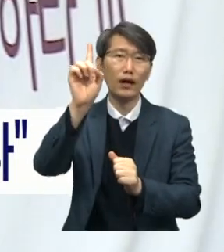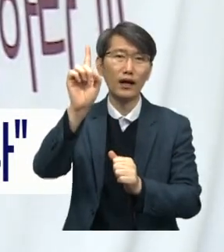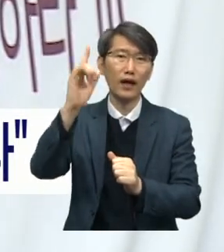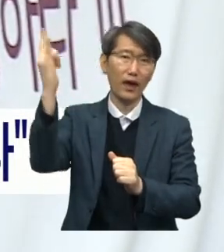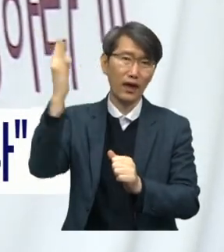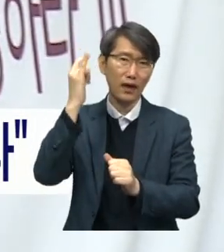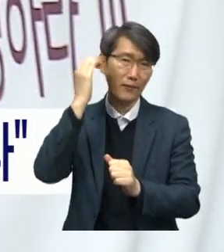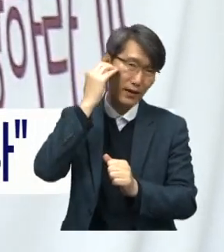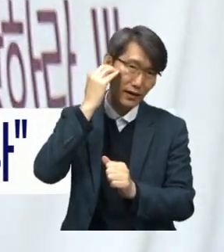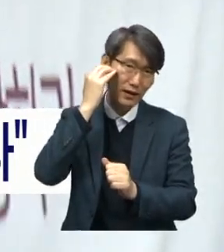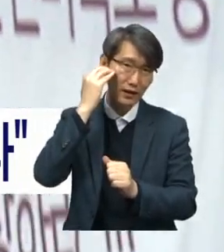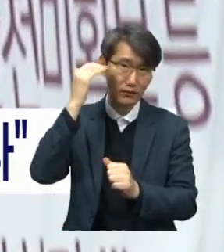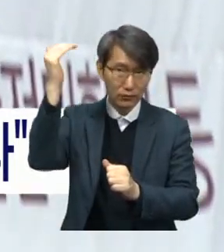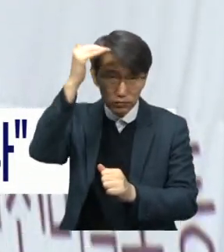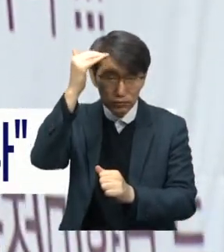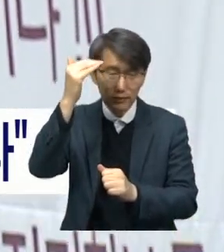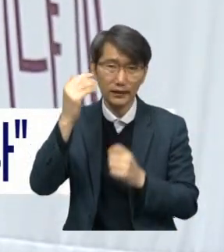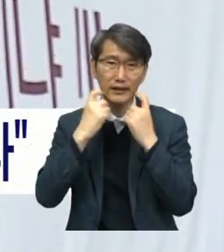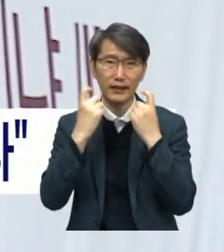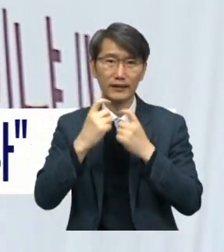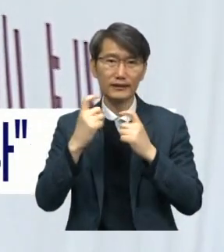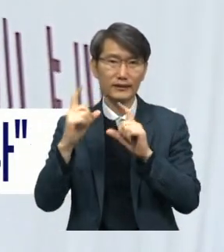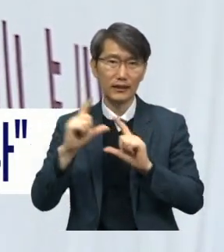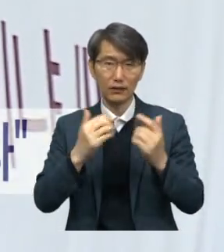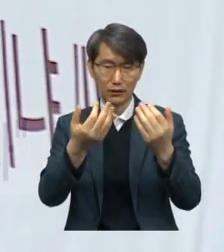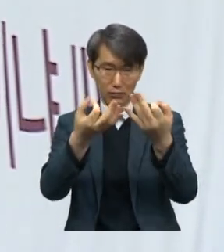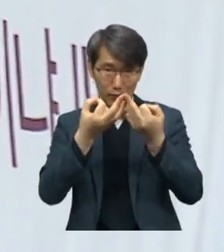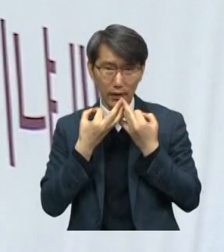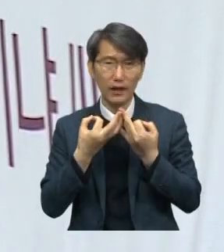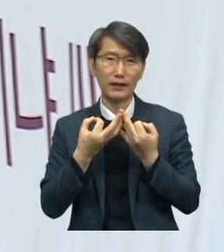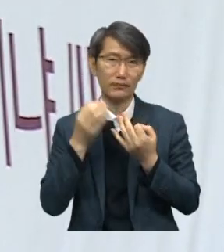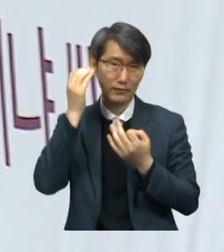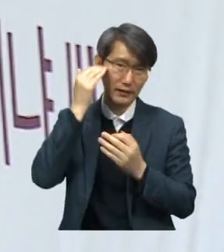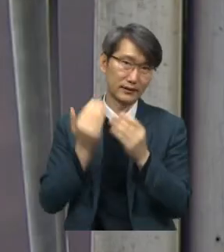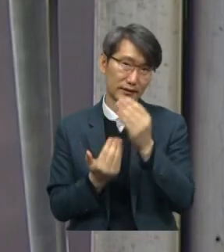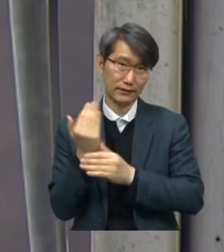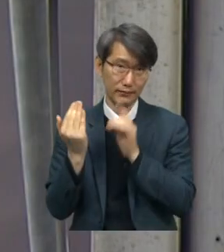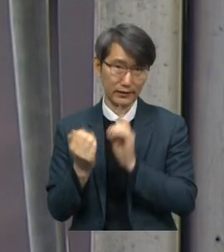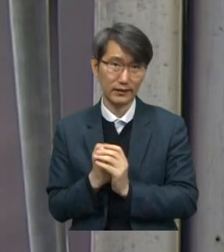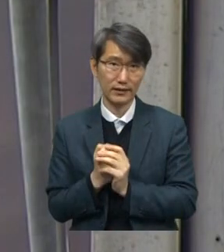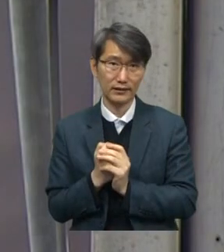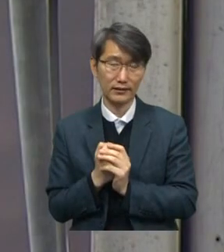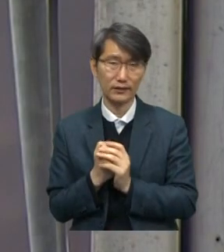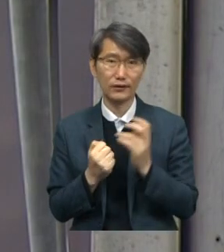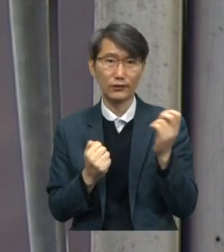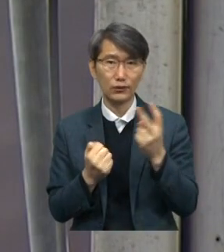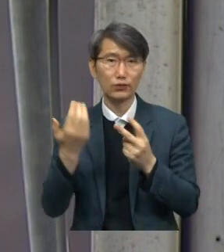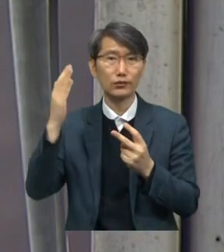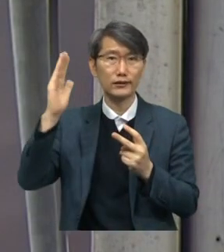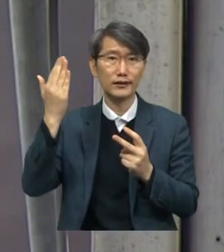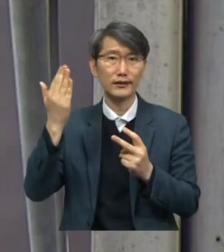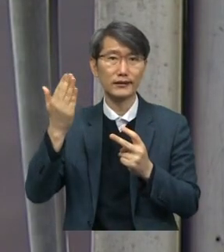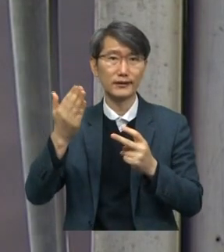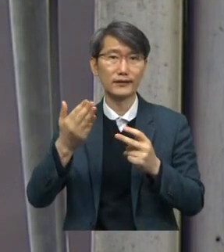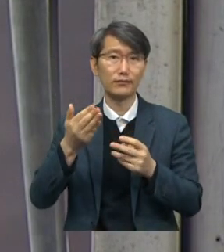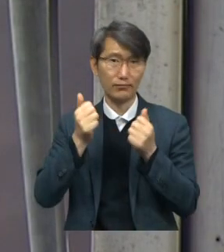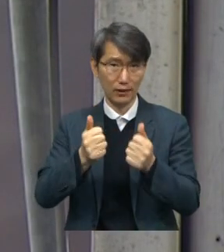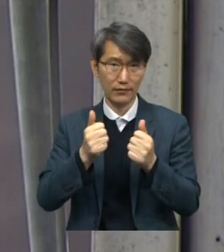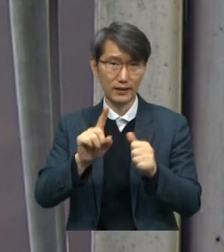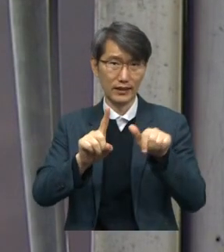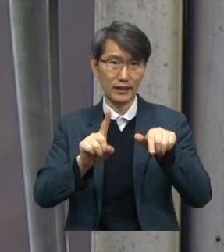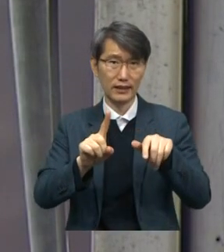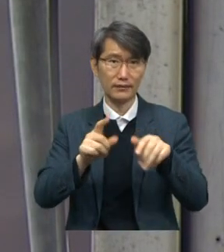일조권과 조망권 사생활 치매가 발생한다는 이유였습니다 가운데 최근 해당 소송의